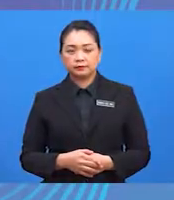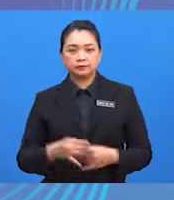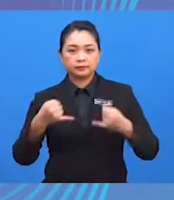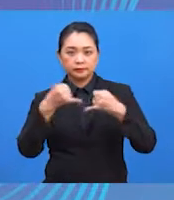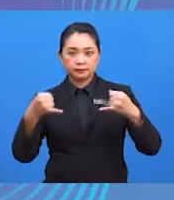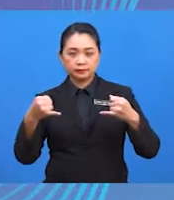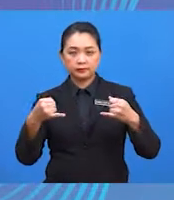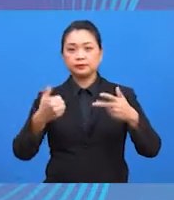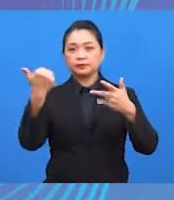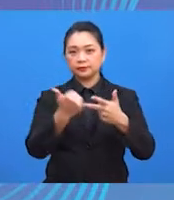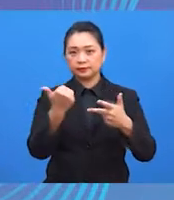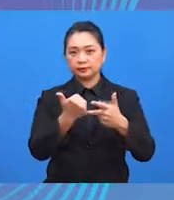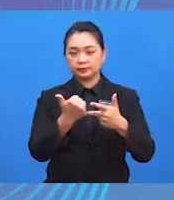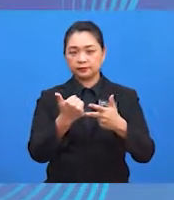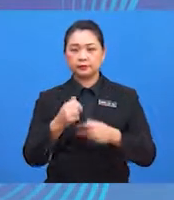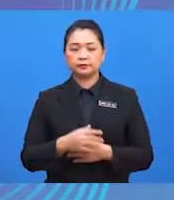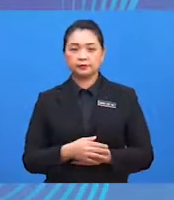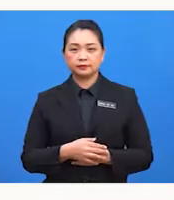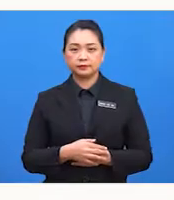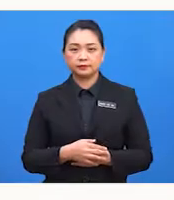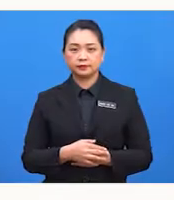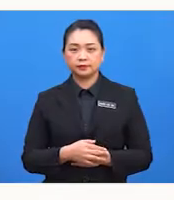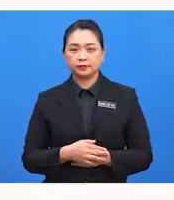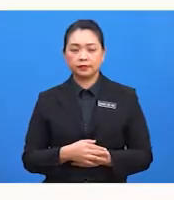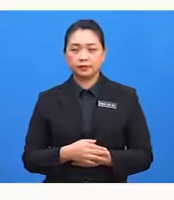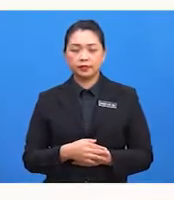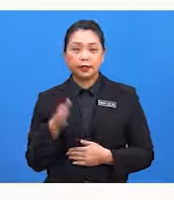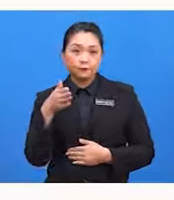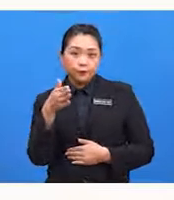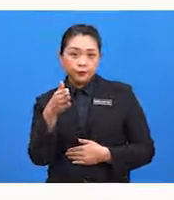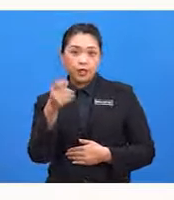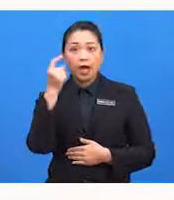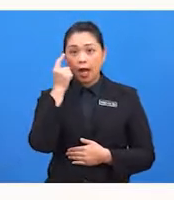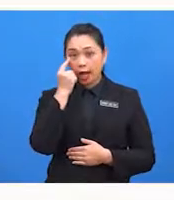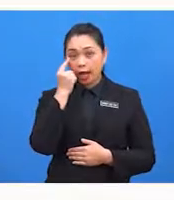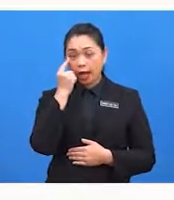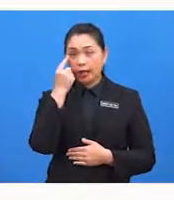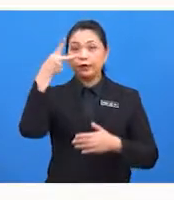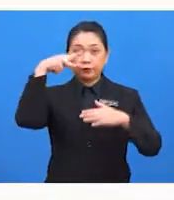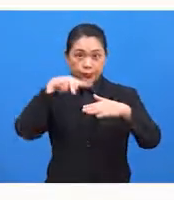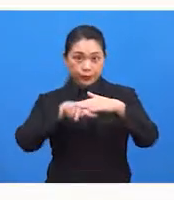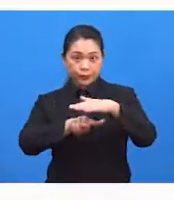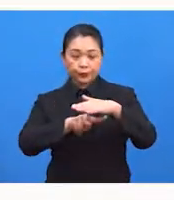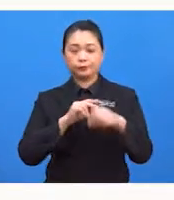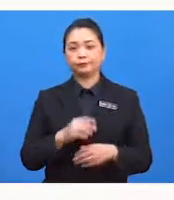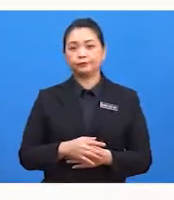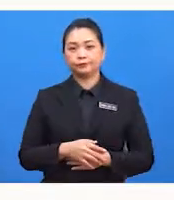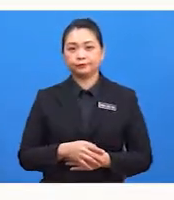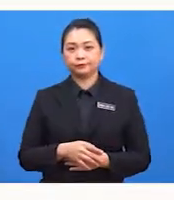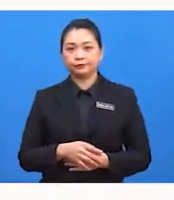Jenis yang ketiga adalah jenis fish eye view, pandangan mata